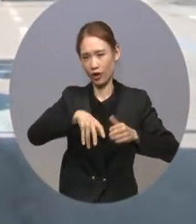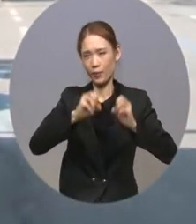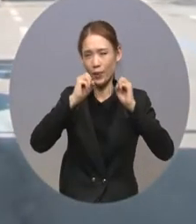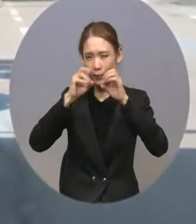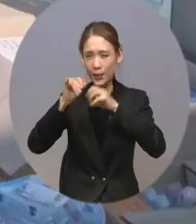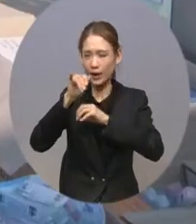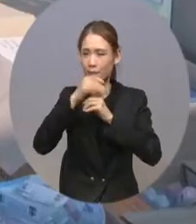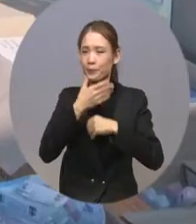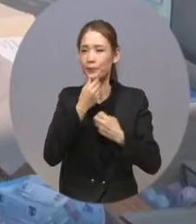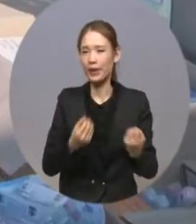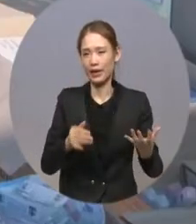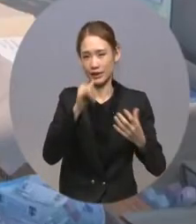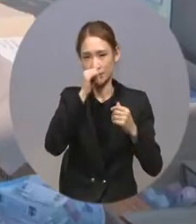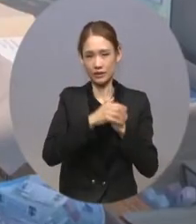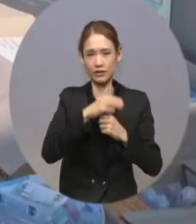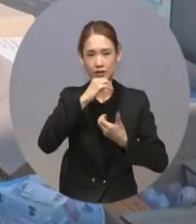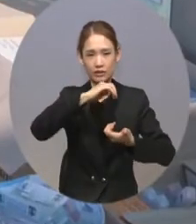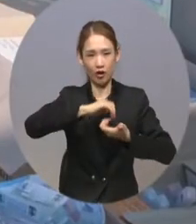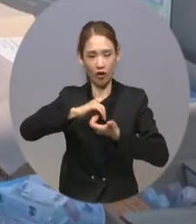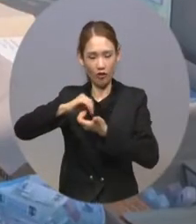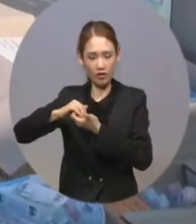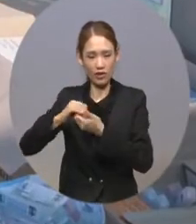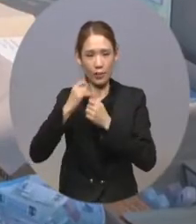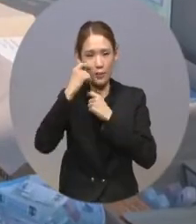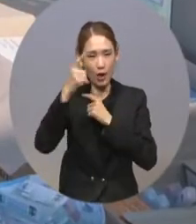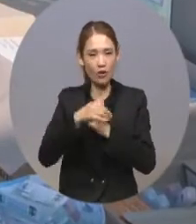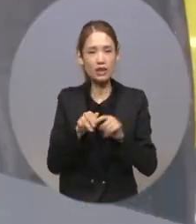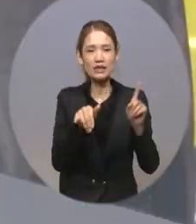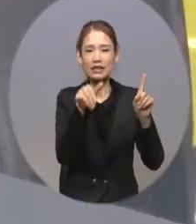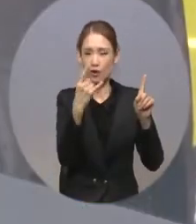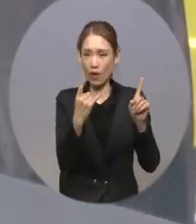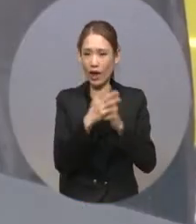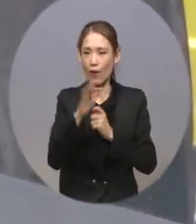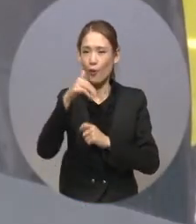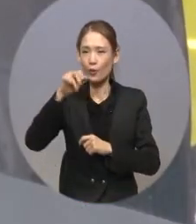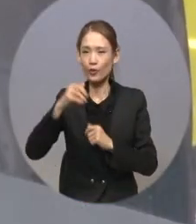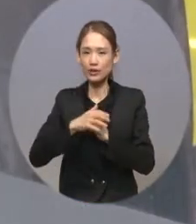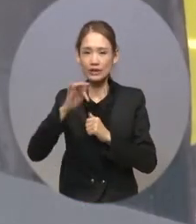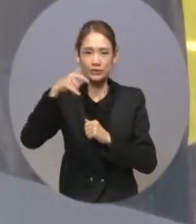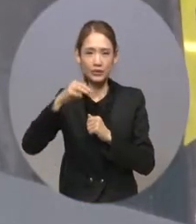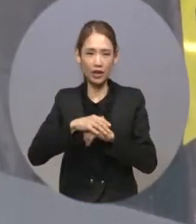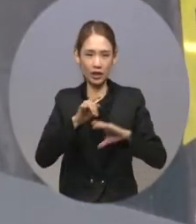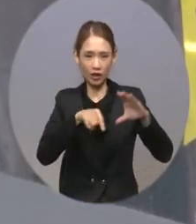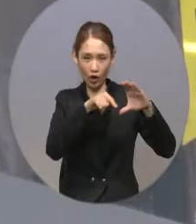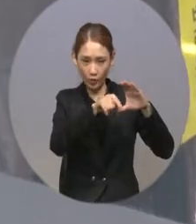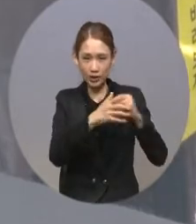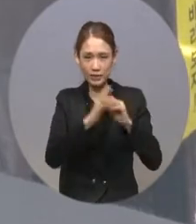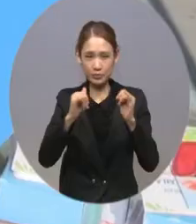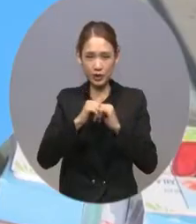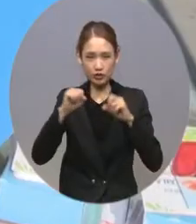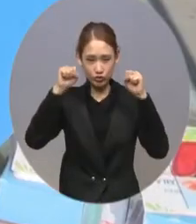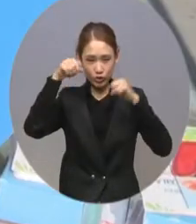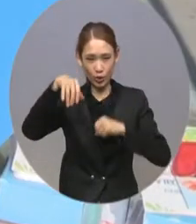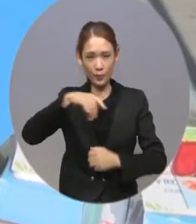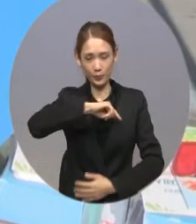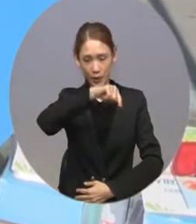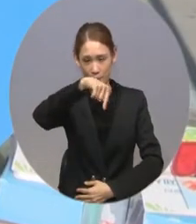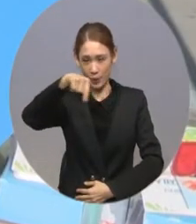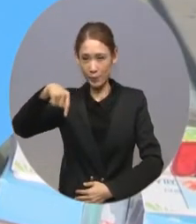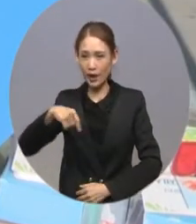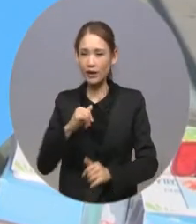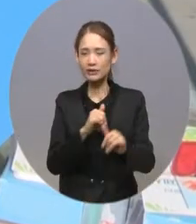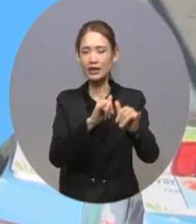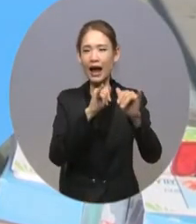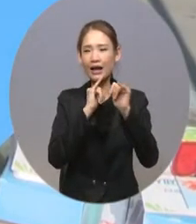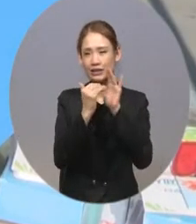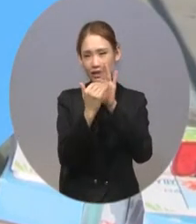이 캠페인은 정기적으로 매월 1회 홈플러스 김제점, 김제터미널, 시민운동장을 돌아가며 자살예방 사업을